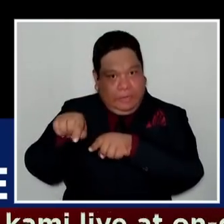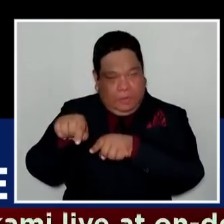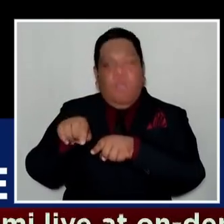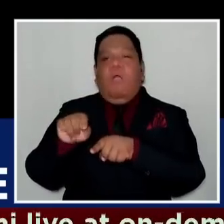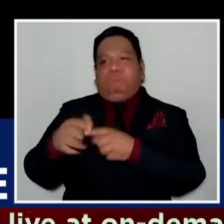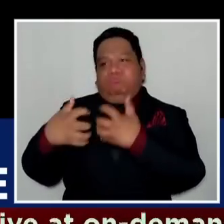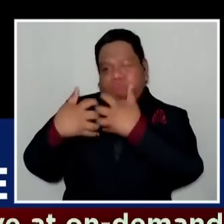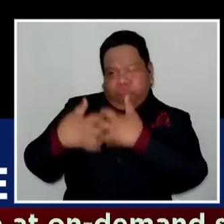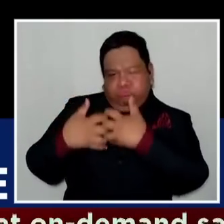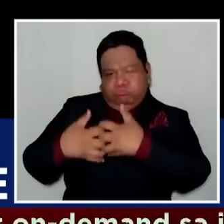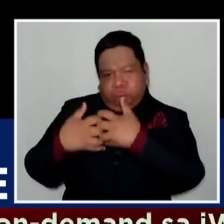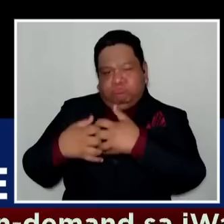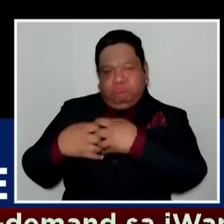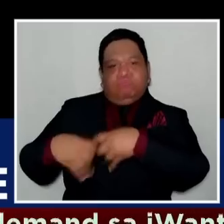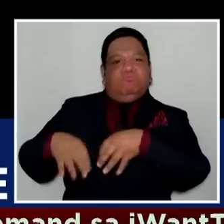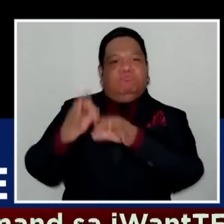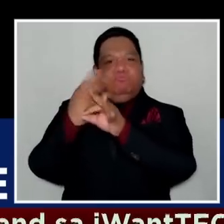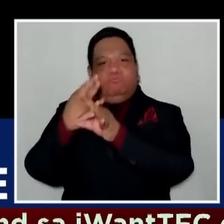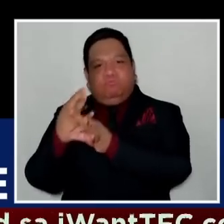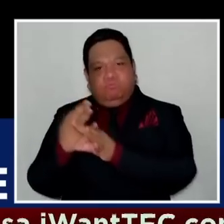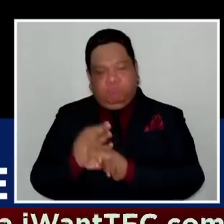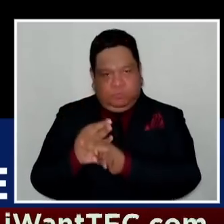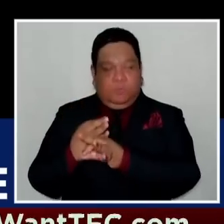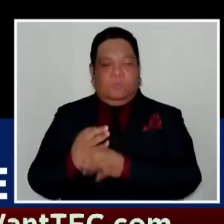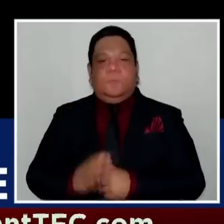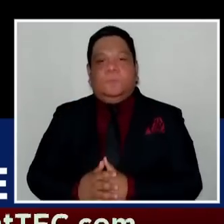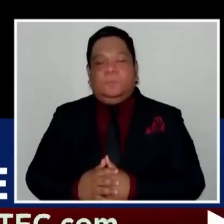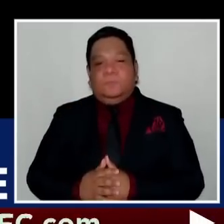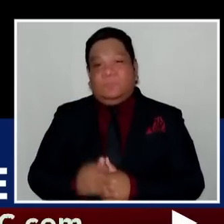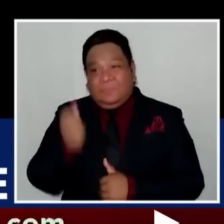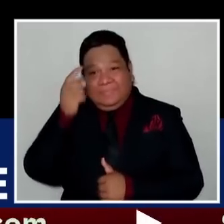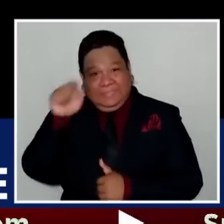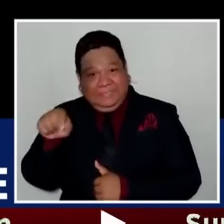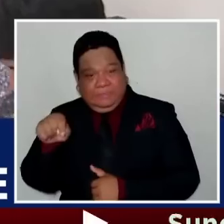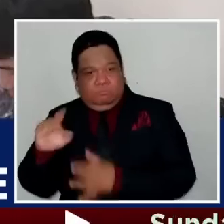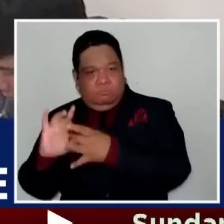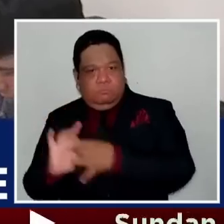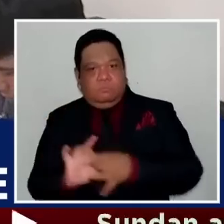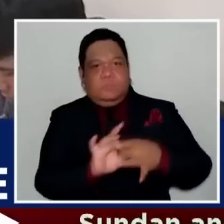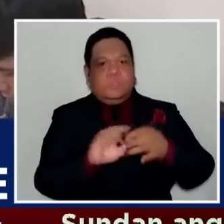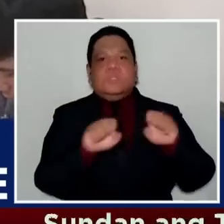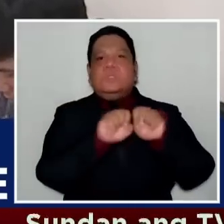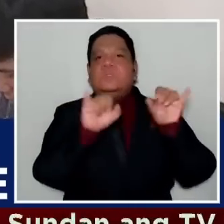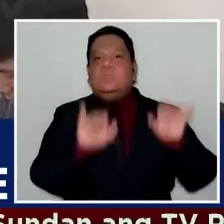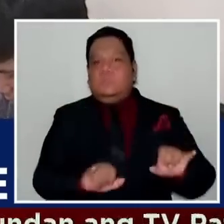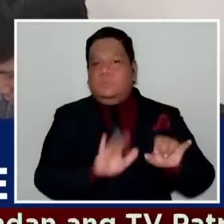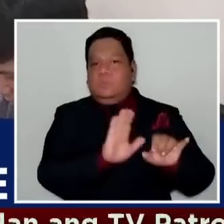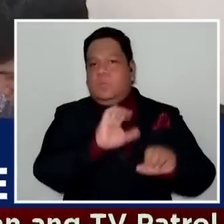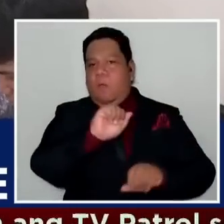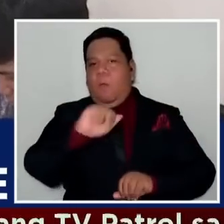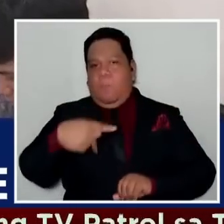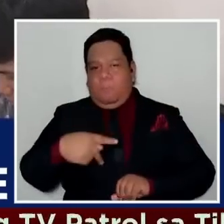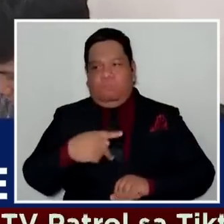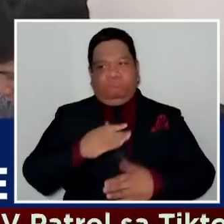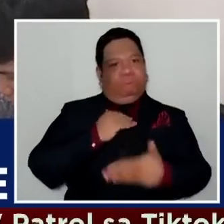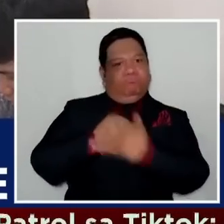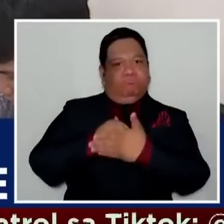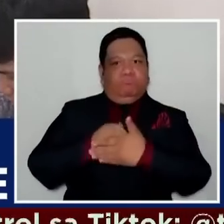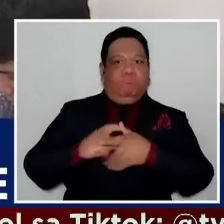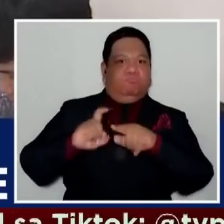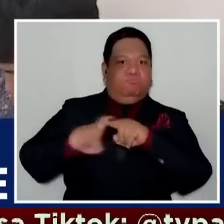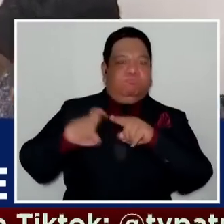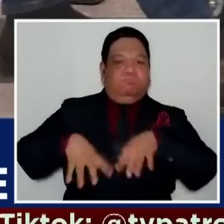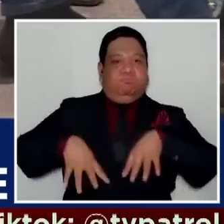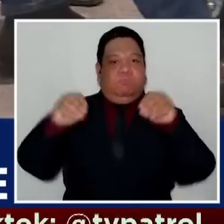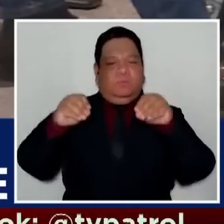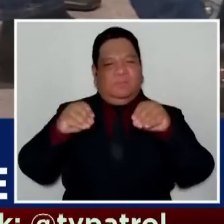kuryenteng pumapasok sa sistema ng KAAP para mapigilan ang power surge. Tugon ito sa aberya noong unang araw